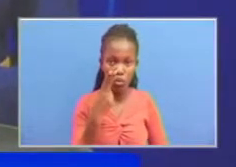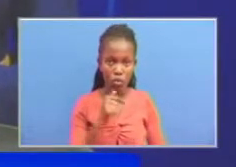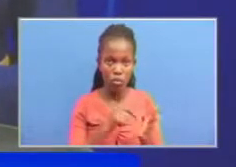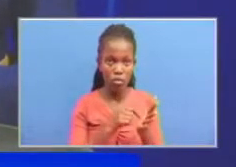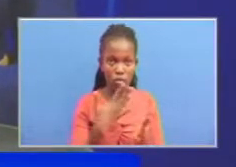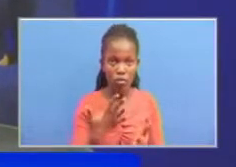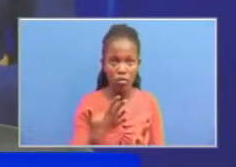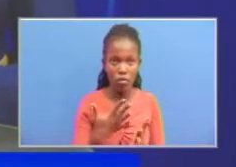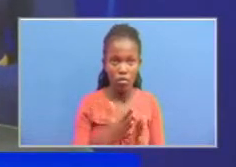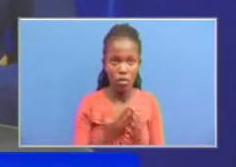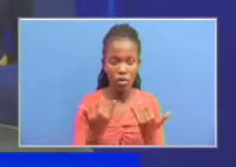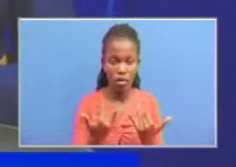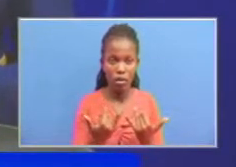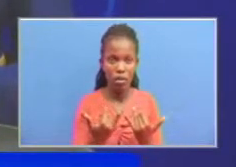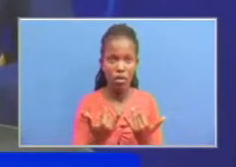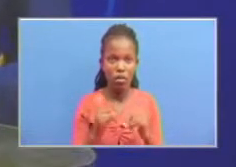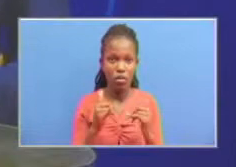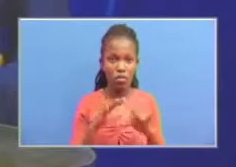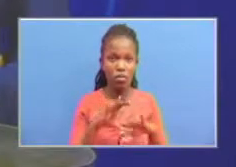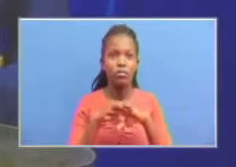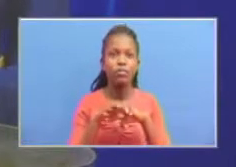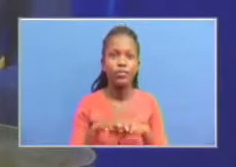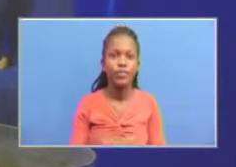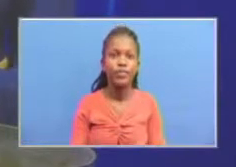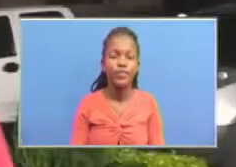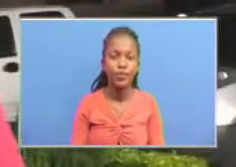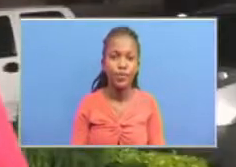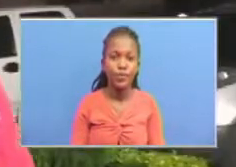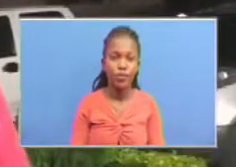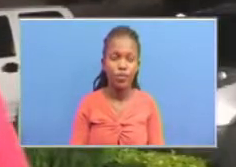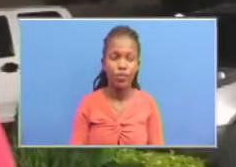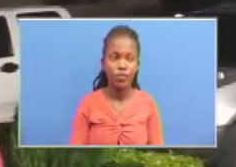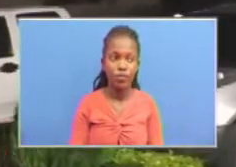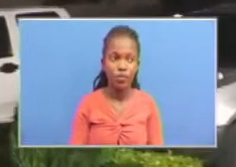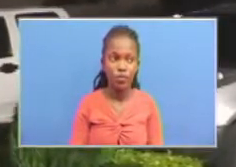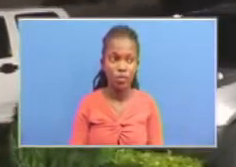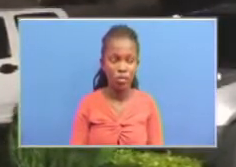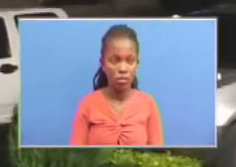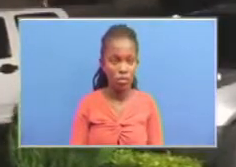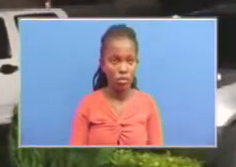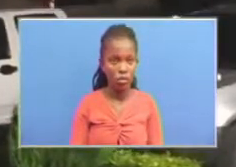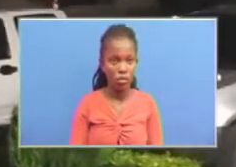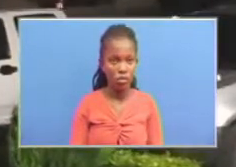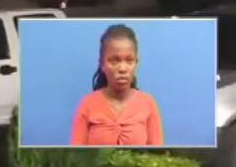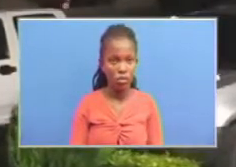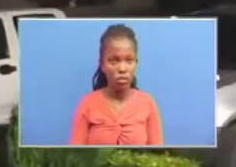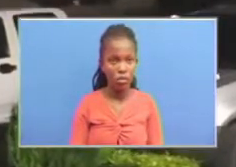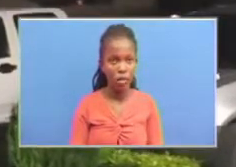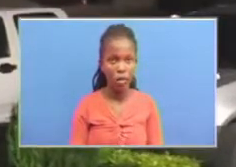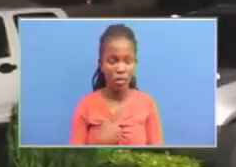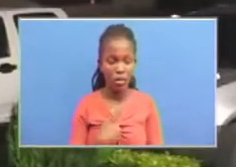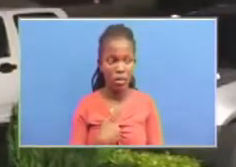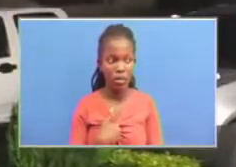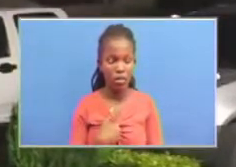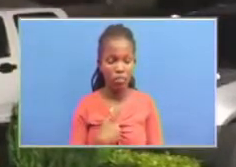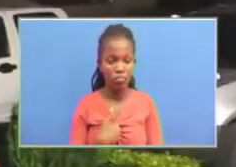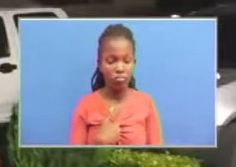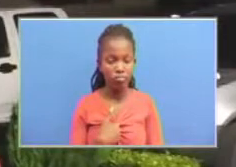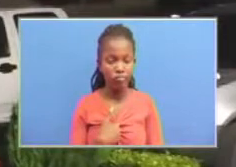isia ya Kitui we undu kwa vikia na kuthi. Be, nangana mwea kwa